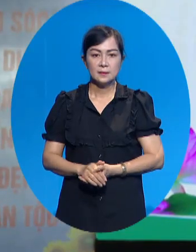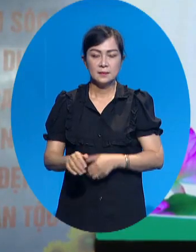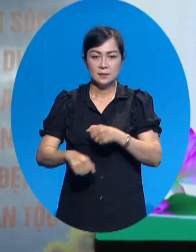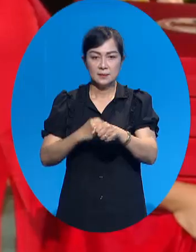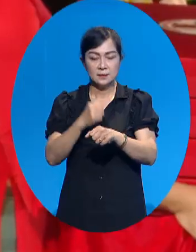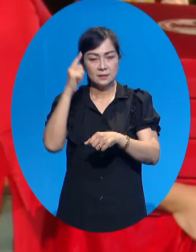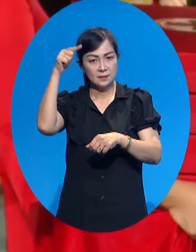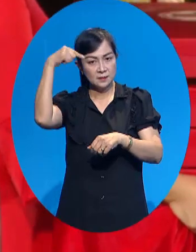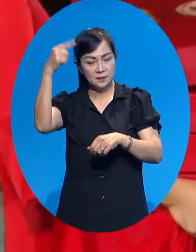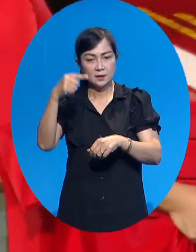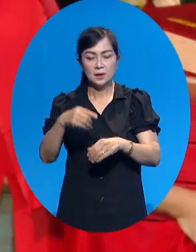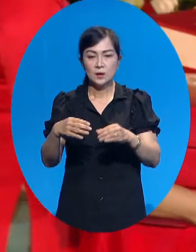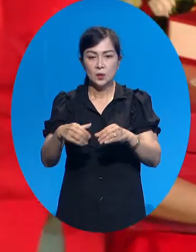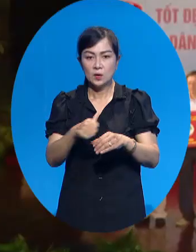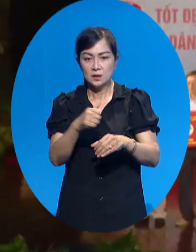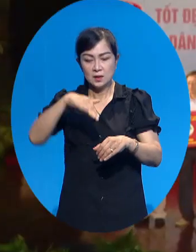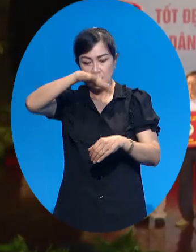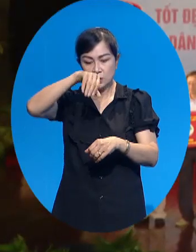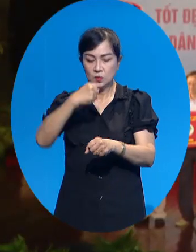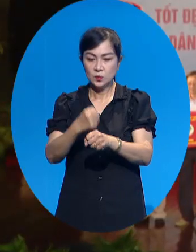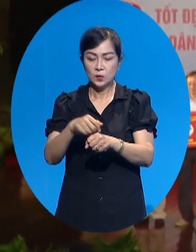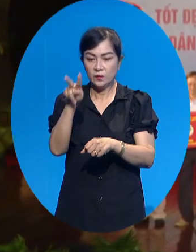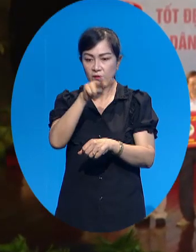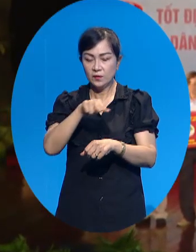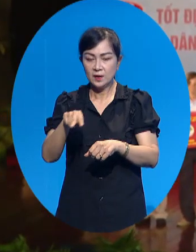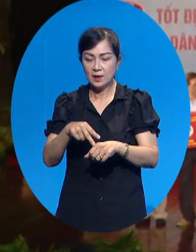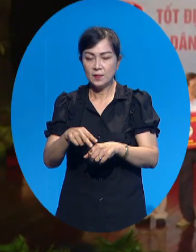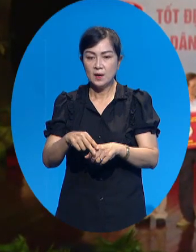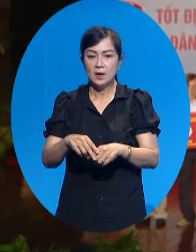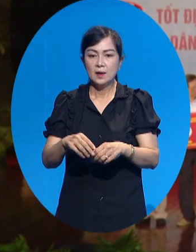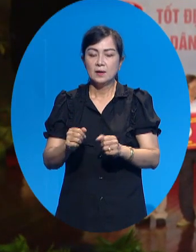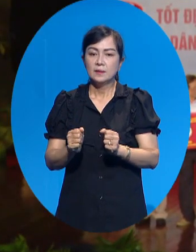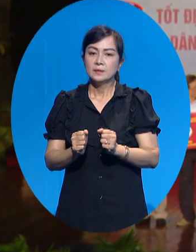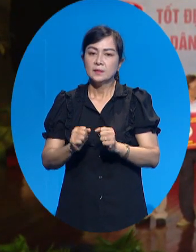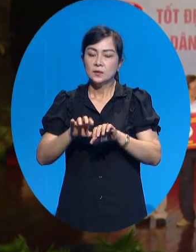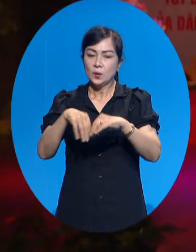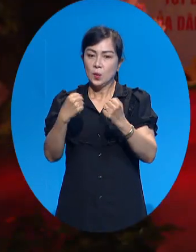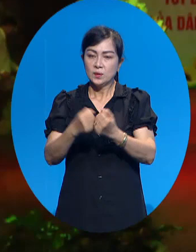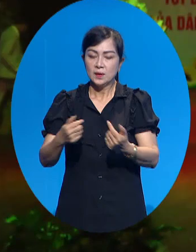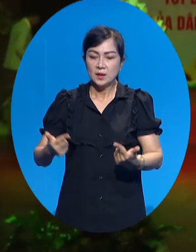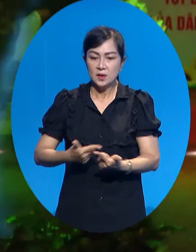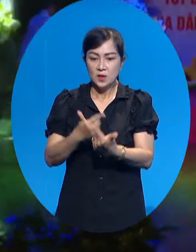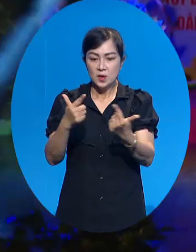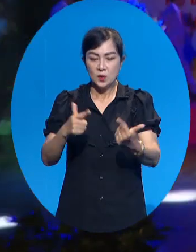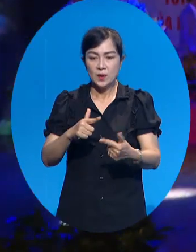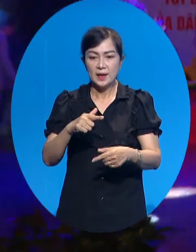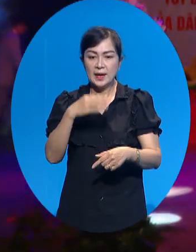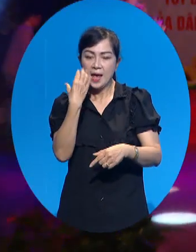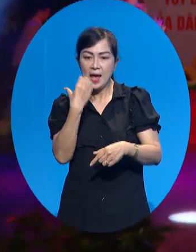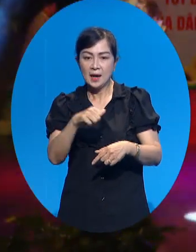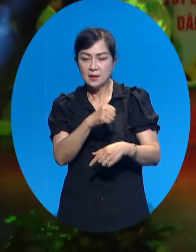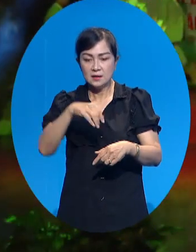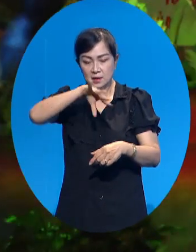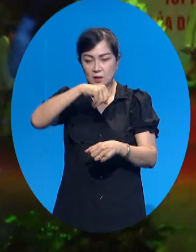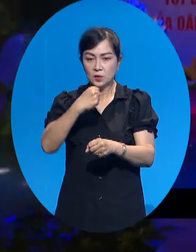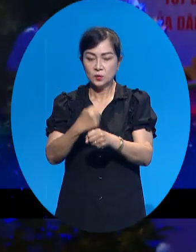Đây là năm đầu tiên Trung ương Hội Người Cao Tuổi Việt Nam phối hợp với Bộ Văn hóa, Thể thao và Du lịch tổ chức liên hoan tiếng hát người cao tuổi có quy mô rộng